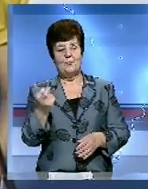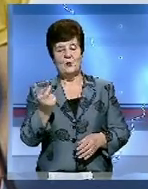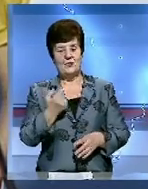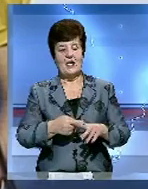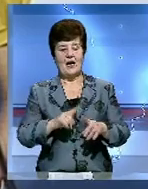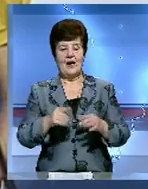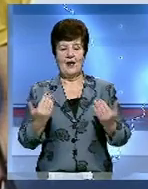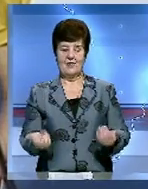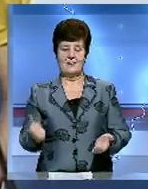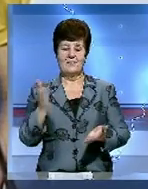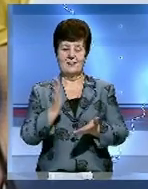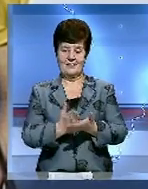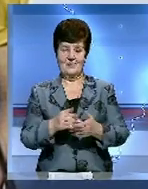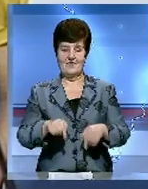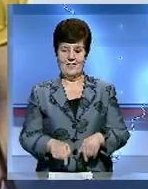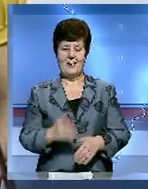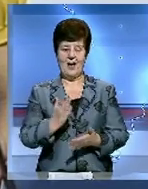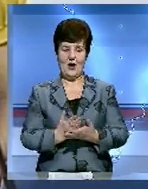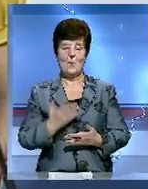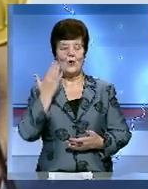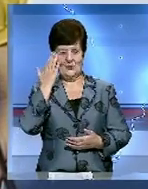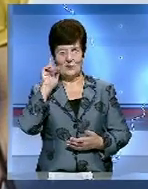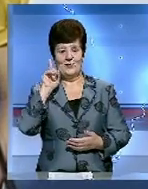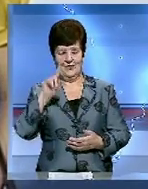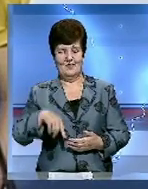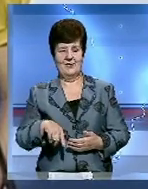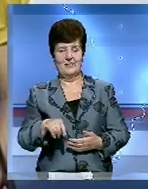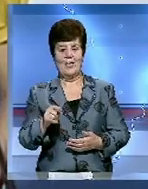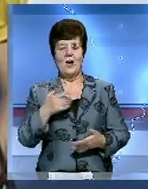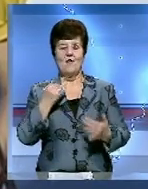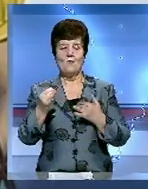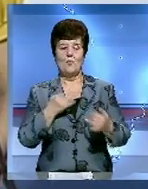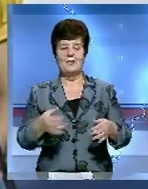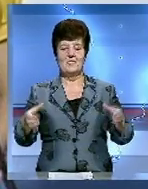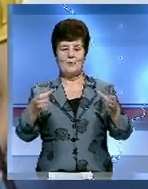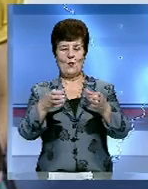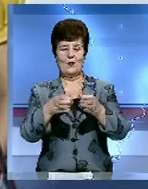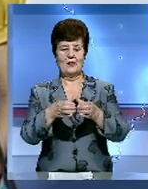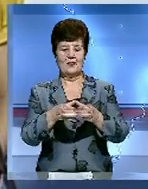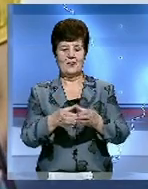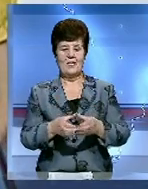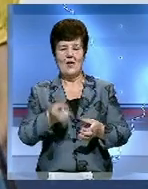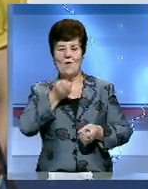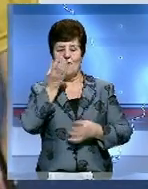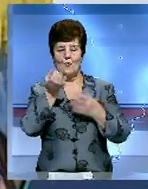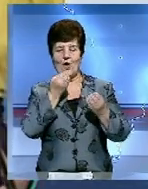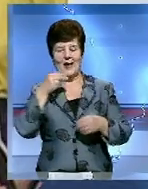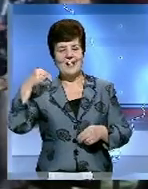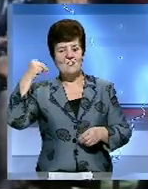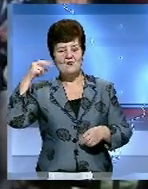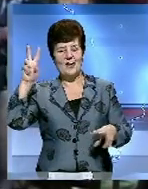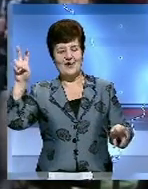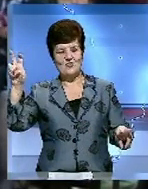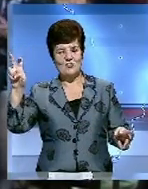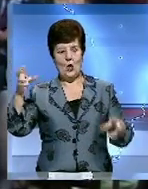prezenți în sală deja au intuit că vorba este despre compania Floare de Cireș.